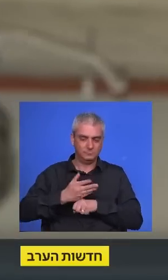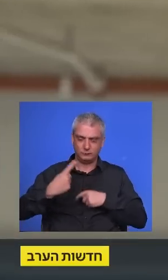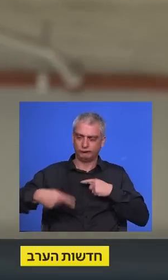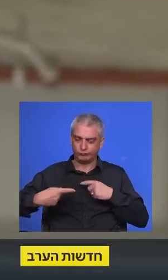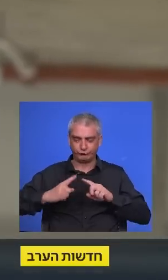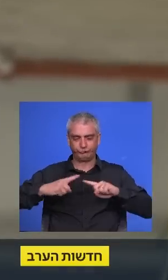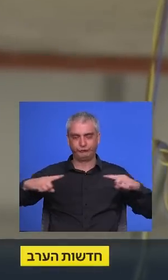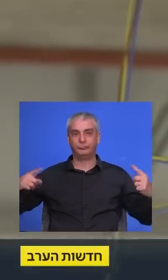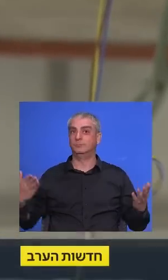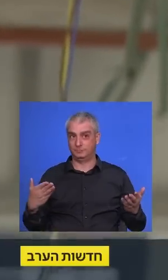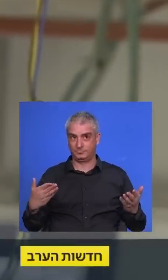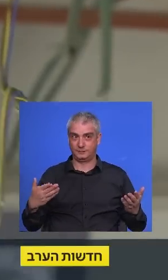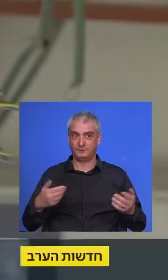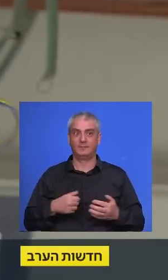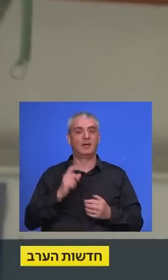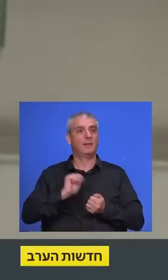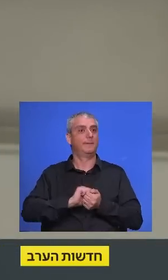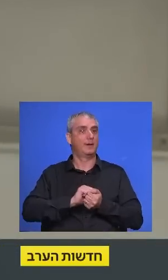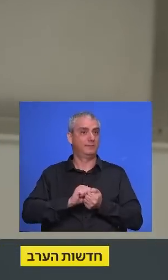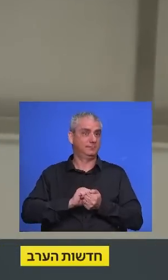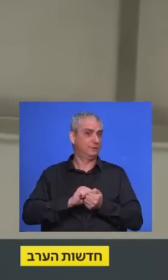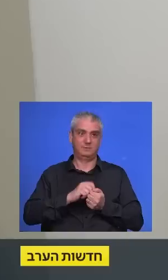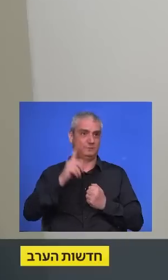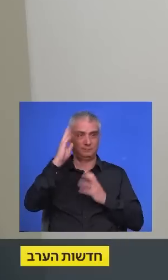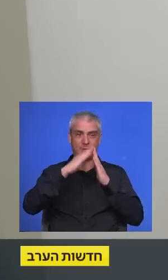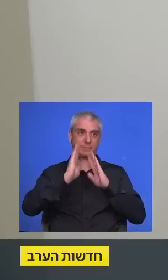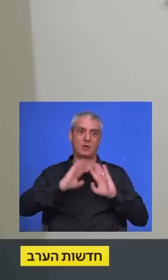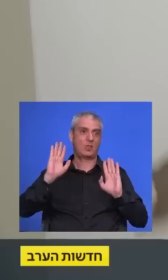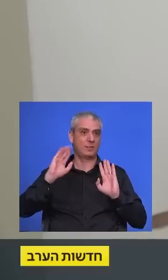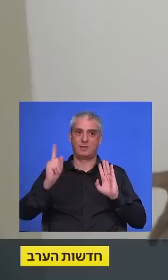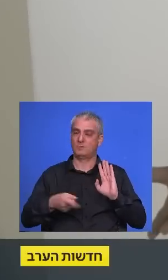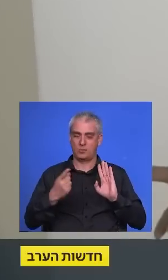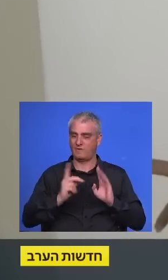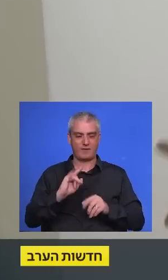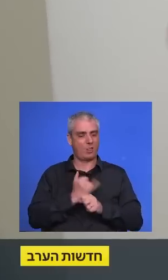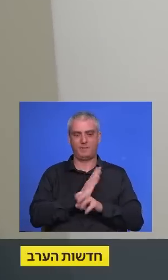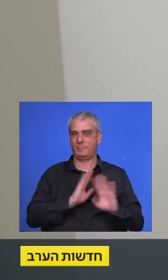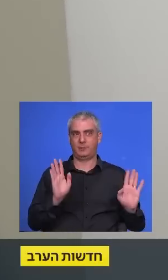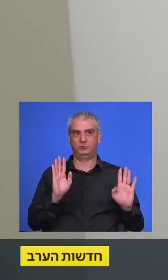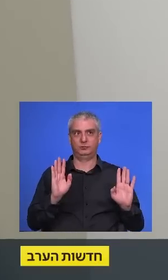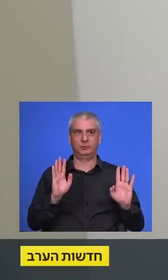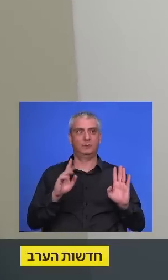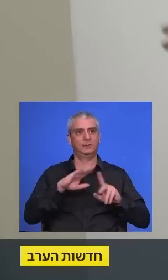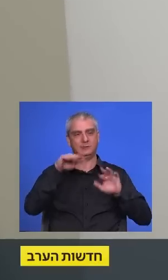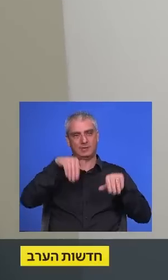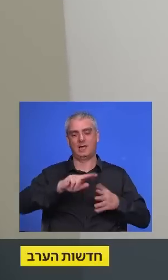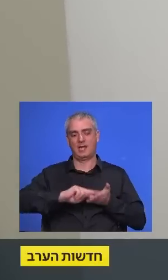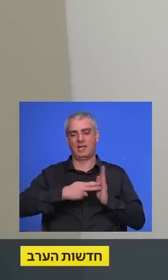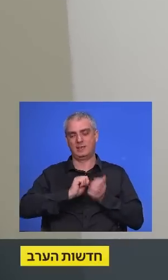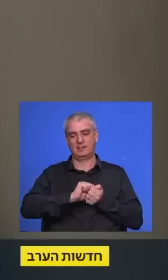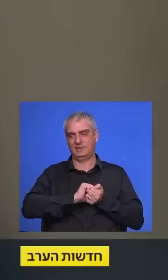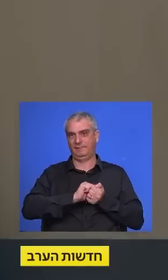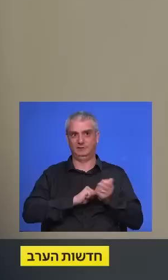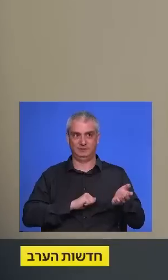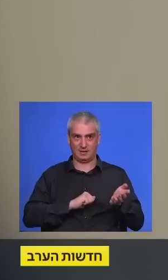עבודה, מסורים. גם מכבסה, לאף אחד בבית בעצם אין לא מכונת כביסה ולא מייבש, אלא תהיה חדר